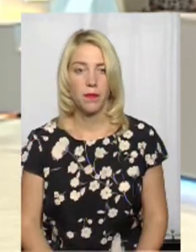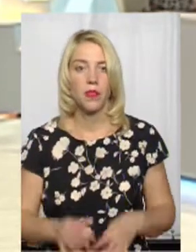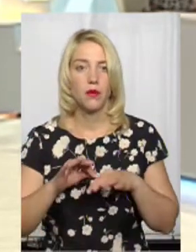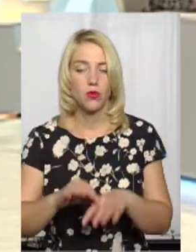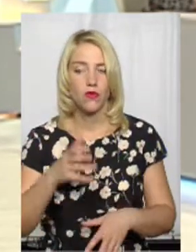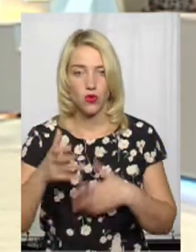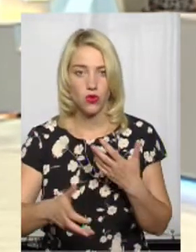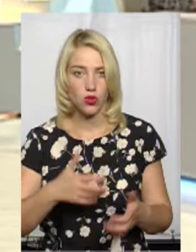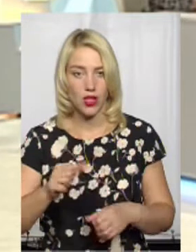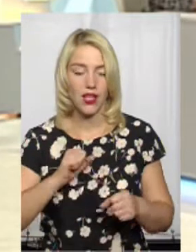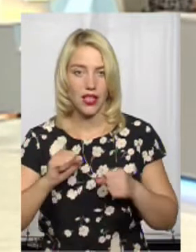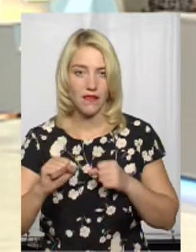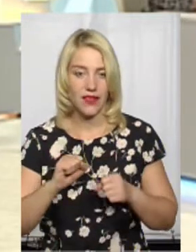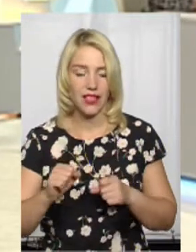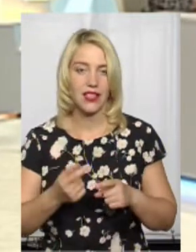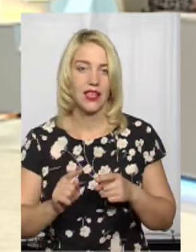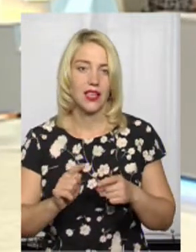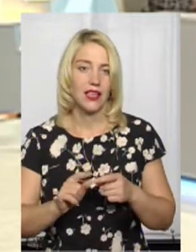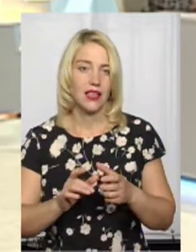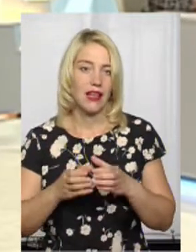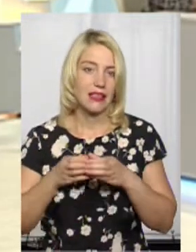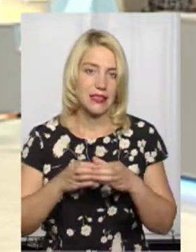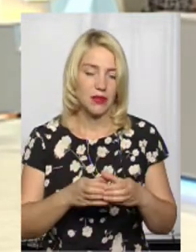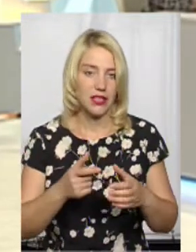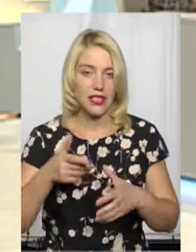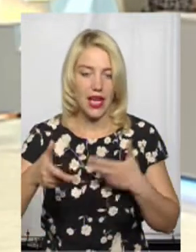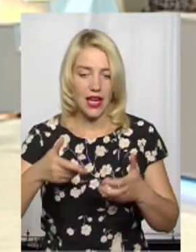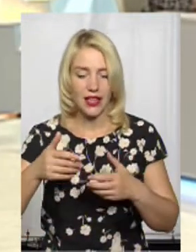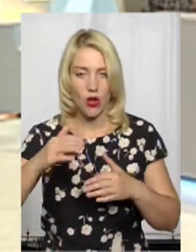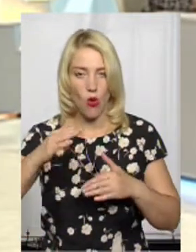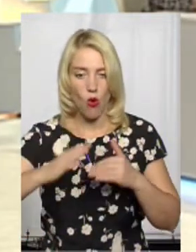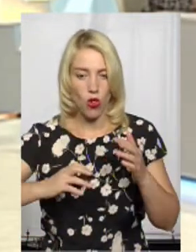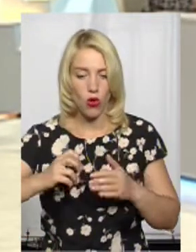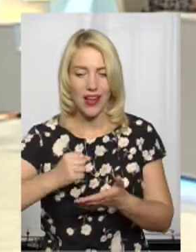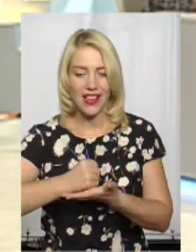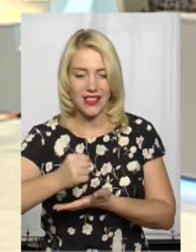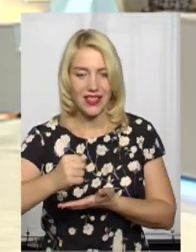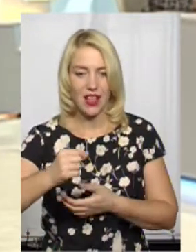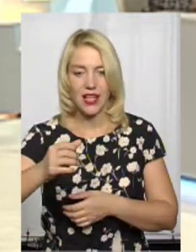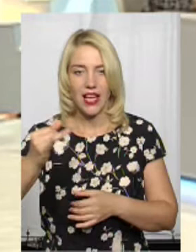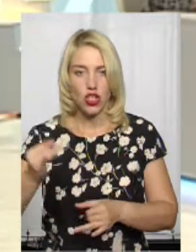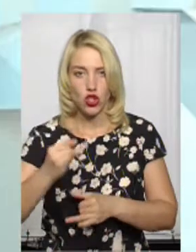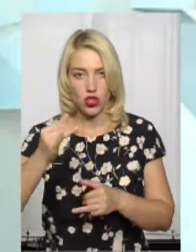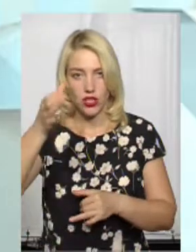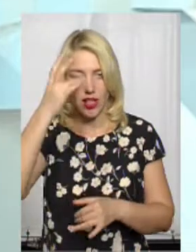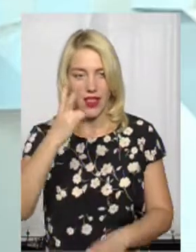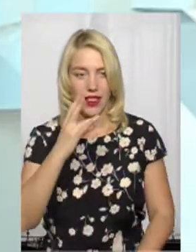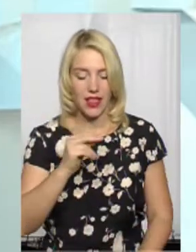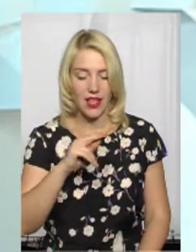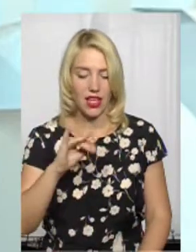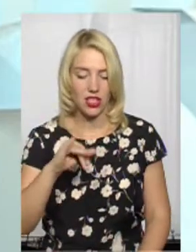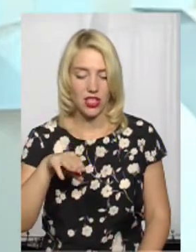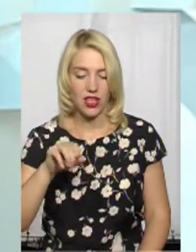проводить розкопки там керівник експедиції, це археолог, кандидат історичних наук Павло Нечитайло, відповідно, а до